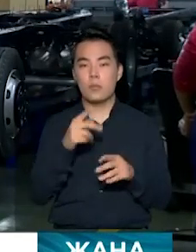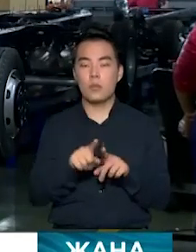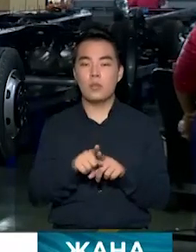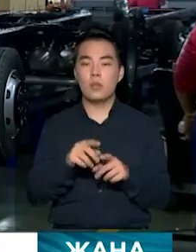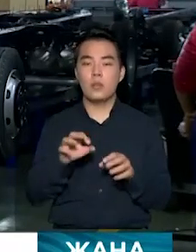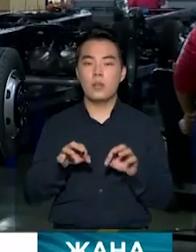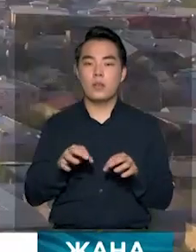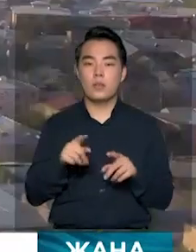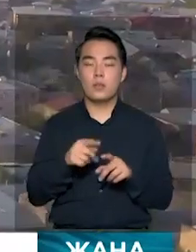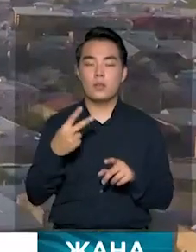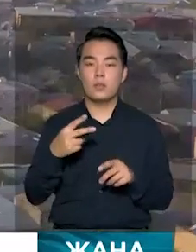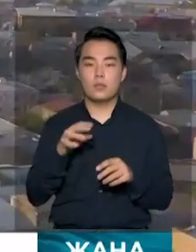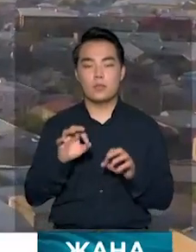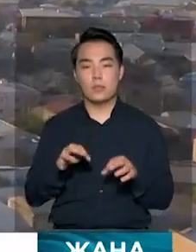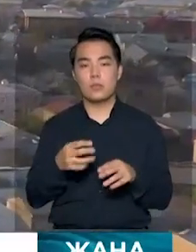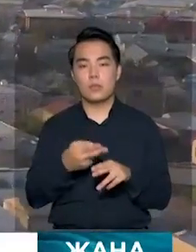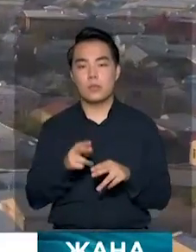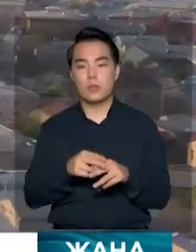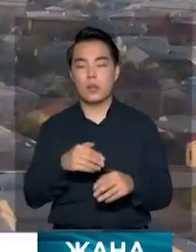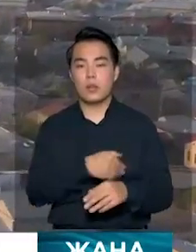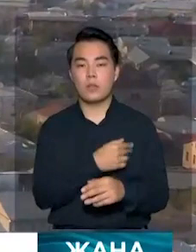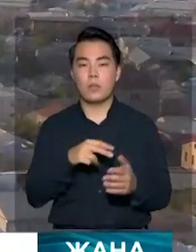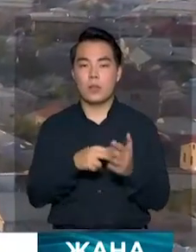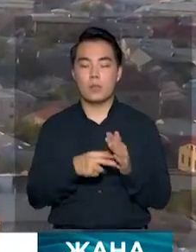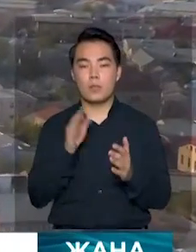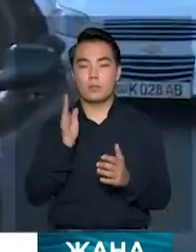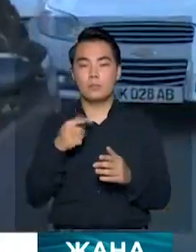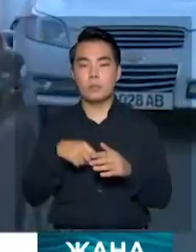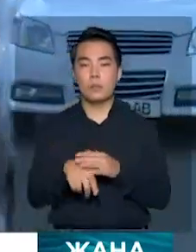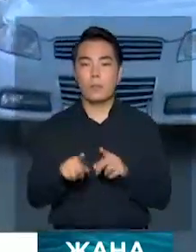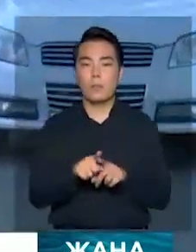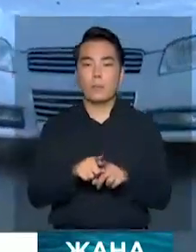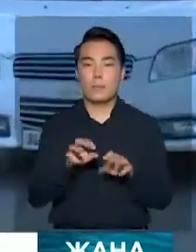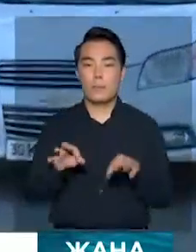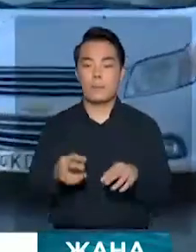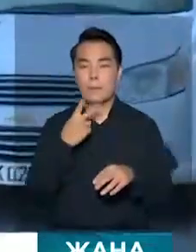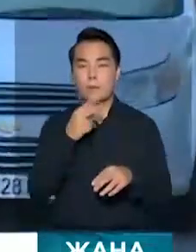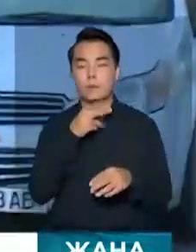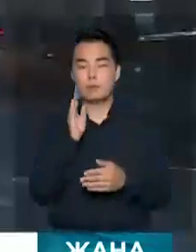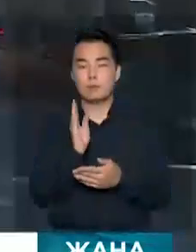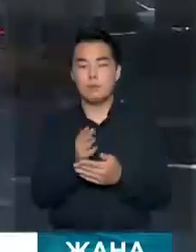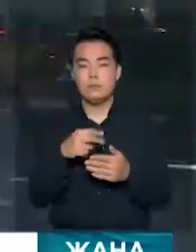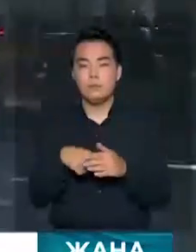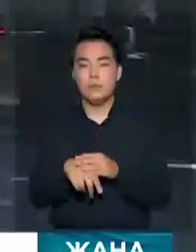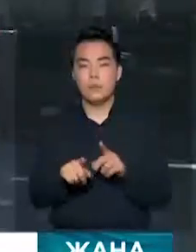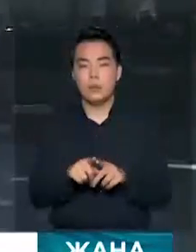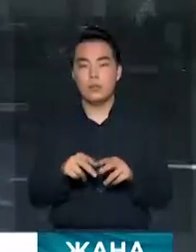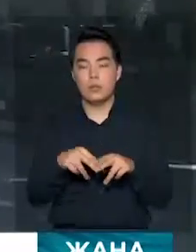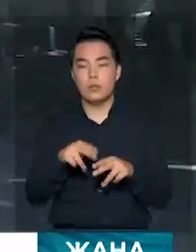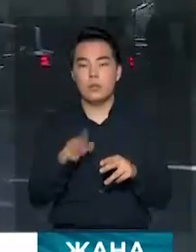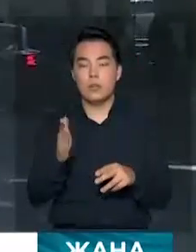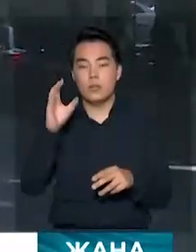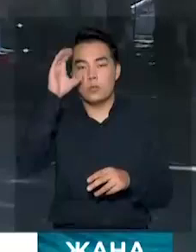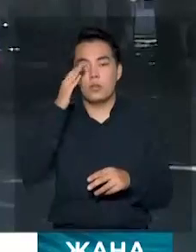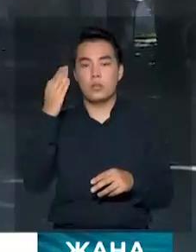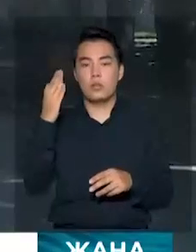жеткізуді көздеп отырмыз. Аталған зауытта 40 түрлі көлік қаңқасы құрастырылады. Негізінен ішкі нарықты қамтамасыз етіп отыр. Себебі Өзбекстанда